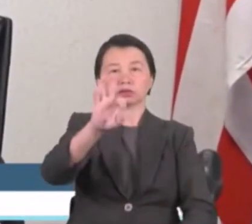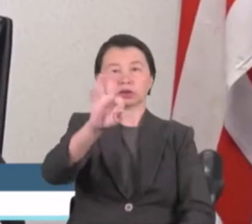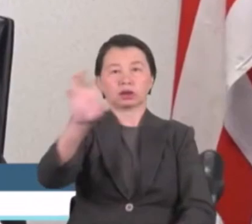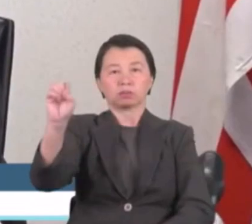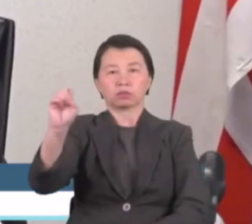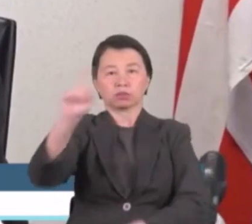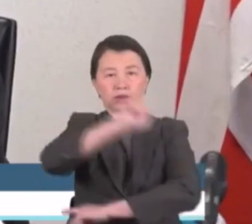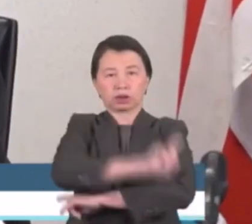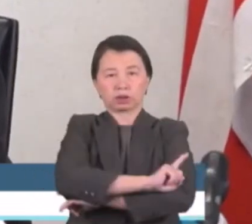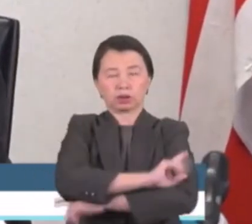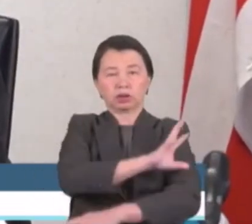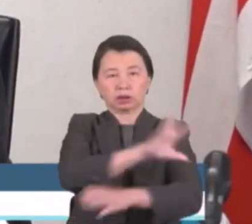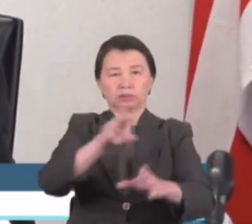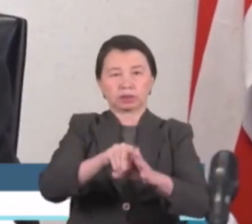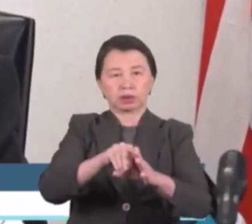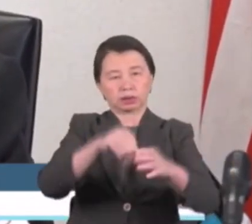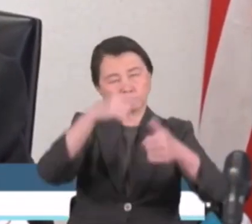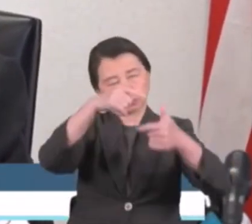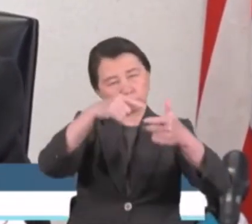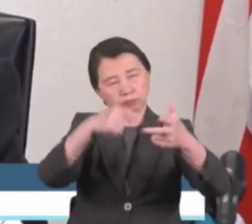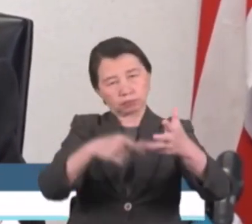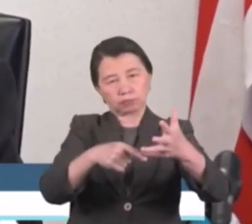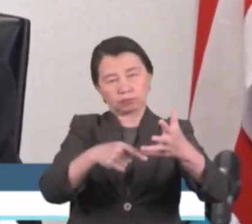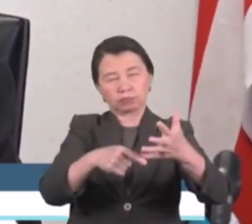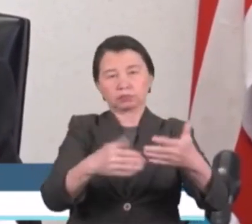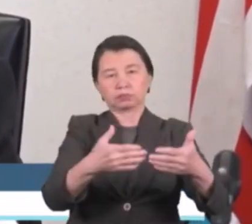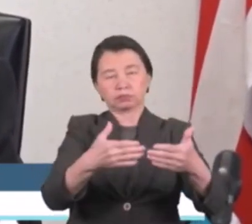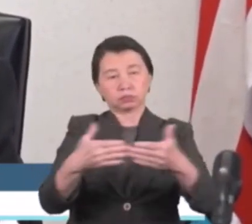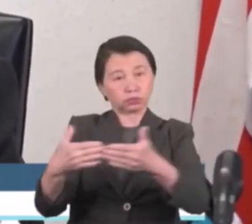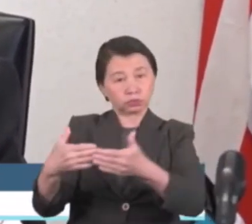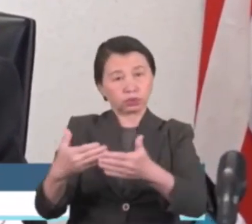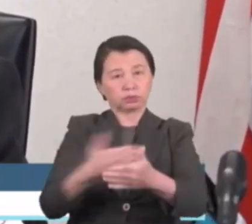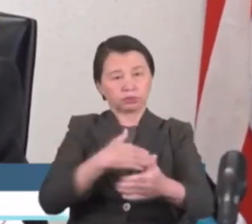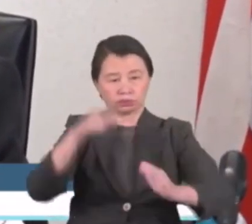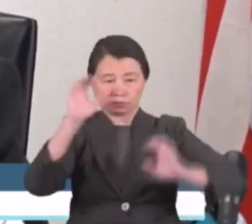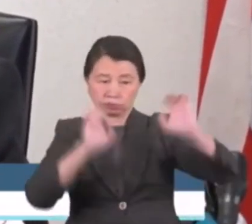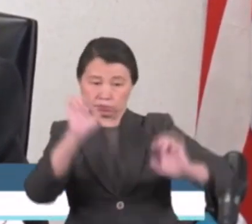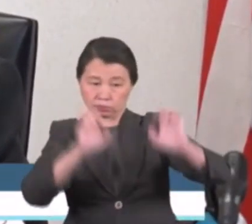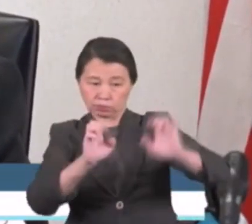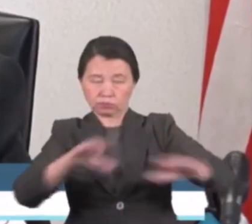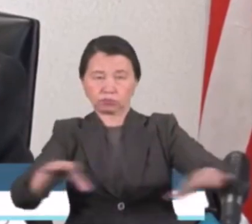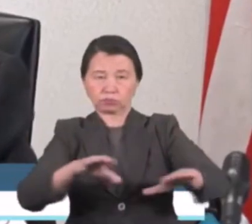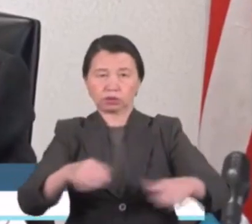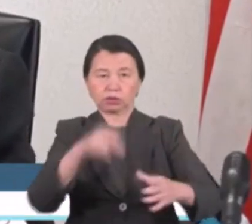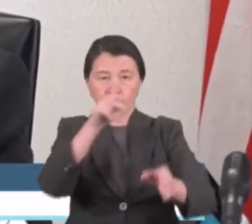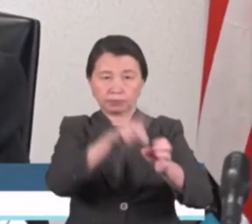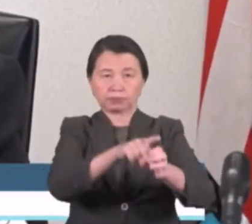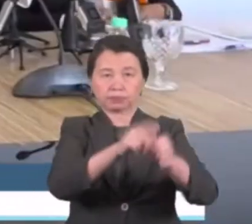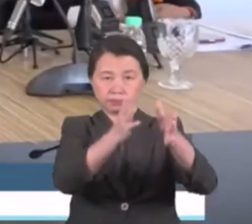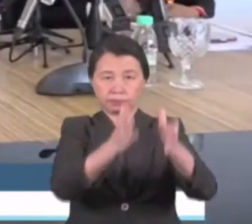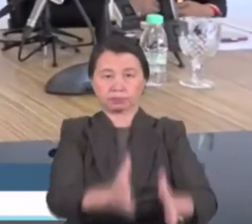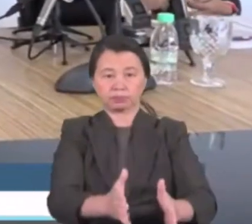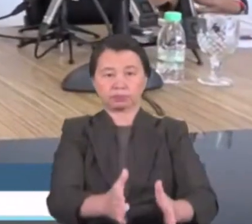90 hari. Ia merangkumi beberapa aspek secara komprehensif sebelum penilaian dibuat kepada peserta.